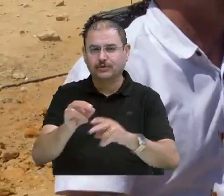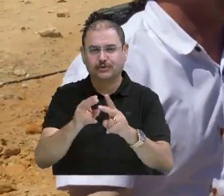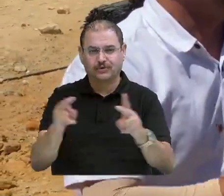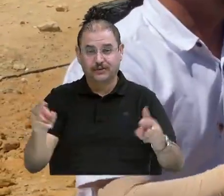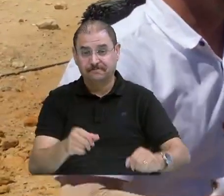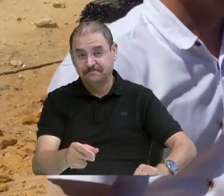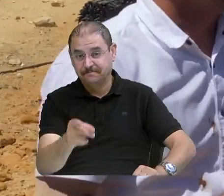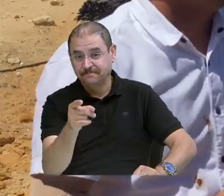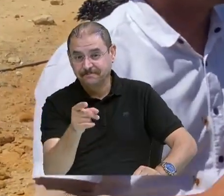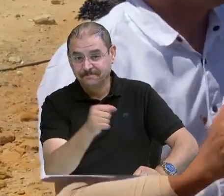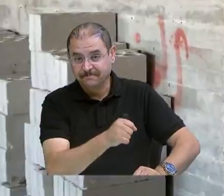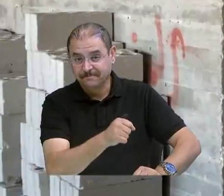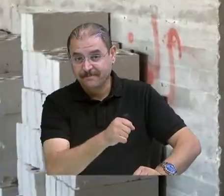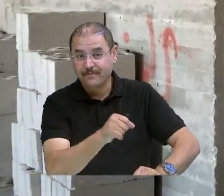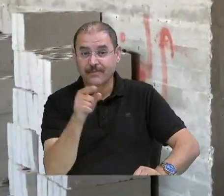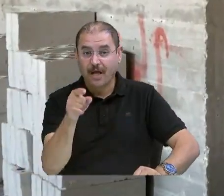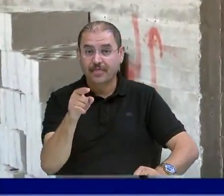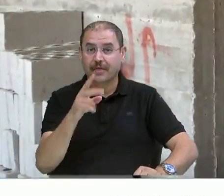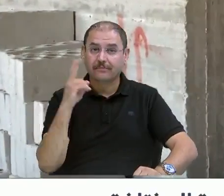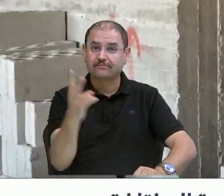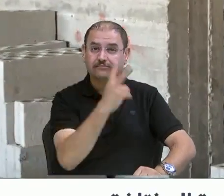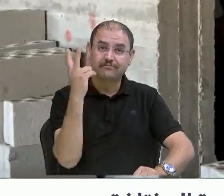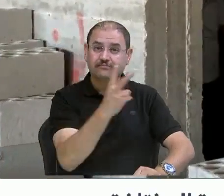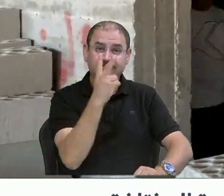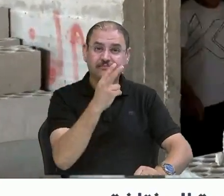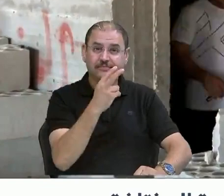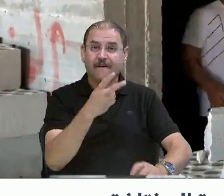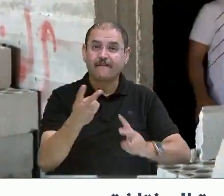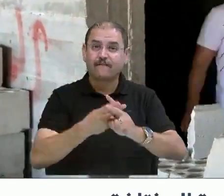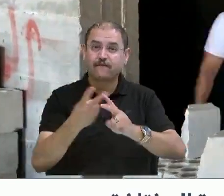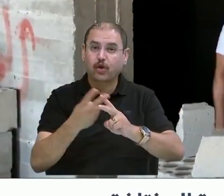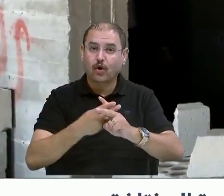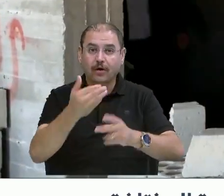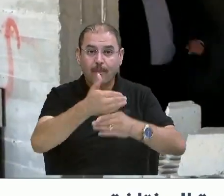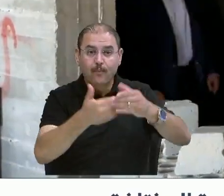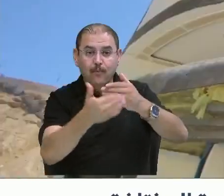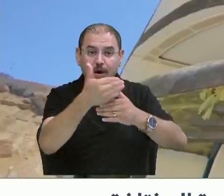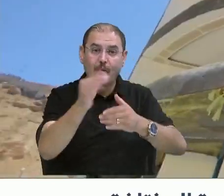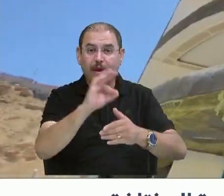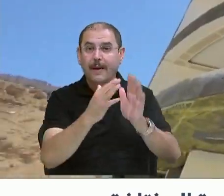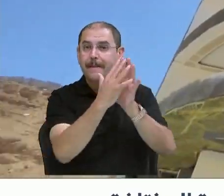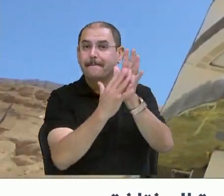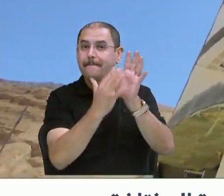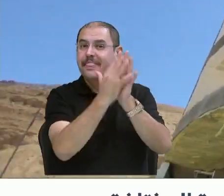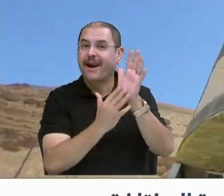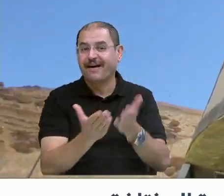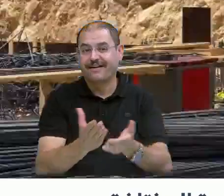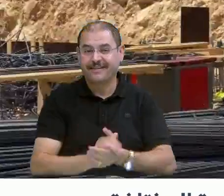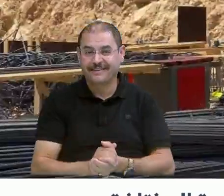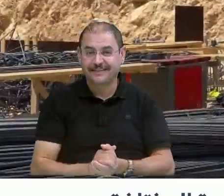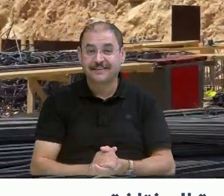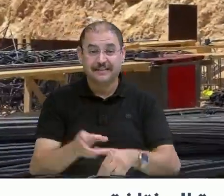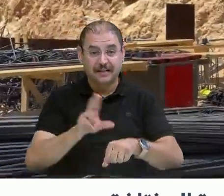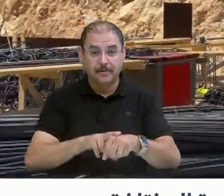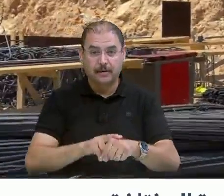والاثار مكرم القيسي خلال جوله اجراها على المنشات الفندقيه قيد الانشاء في البترا وجاءت الجوله للاطلاع على